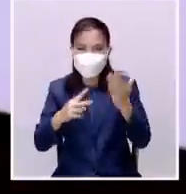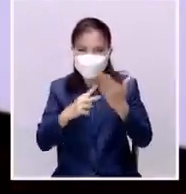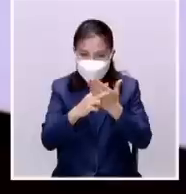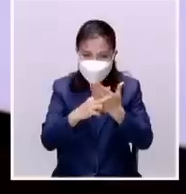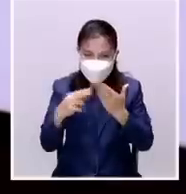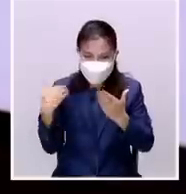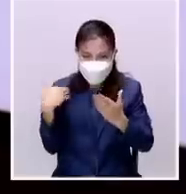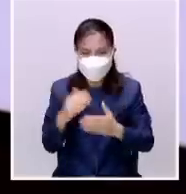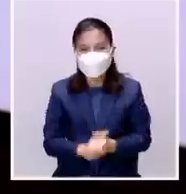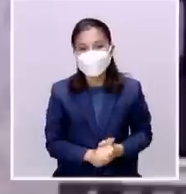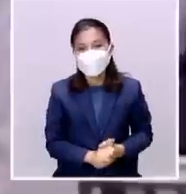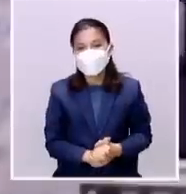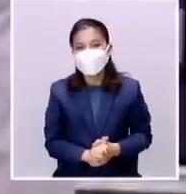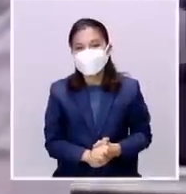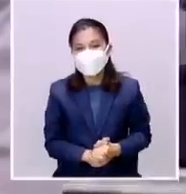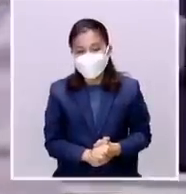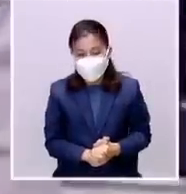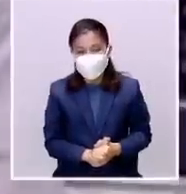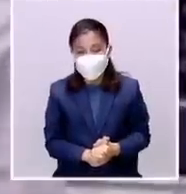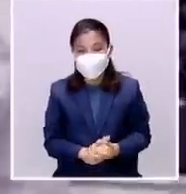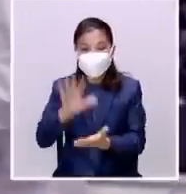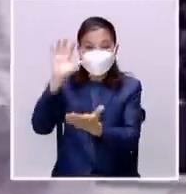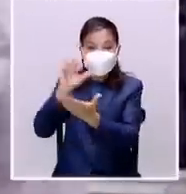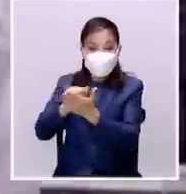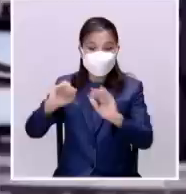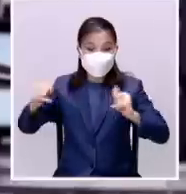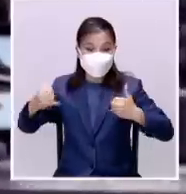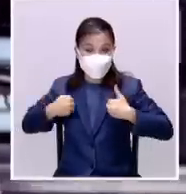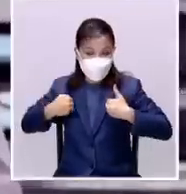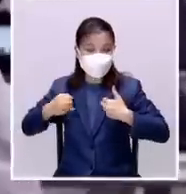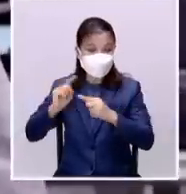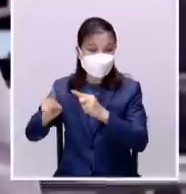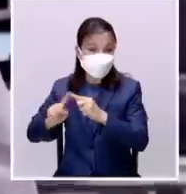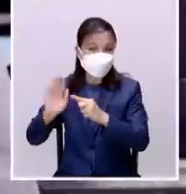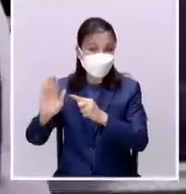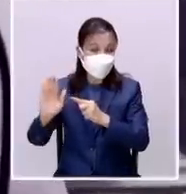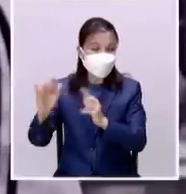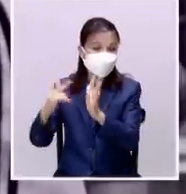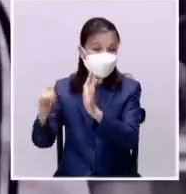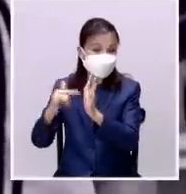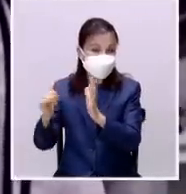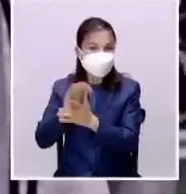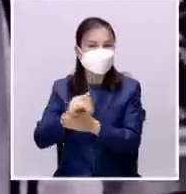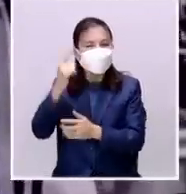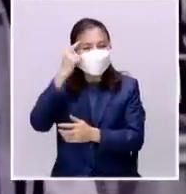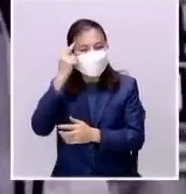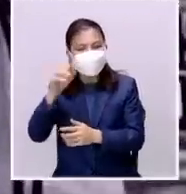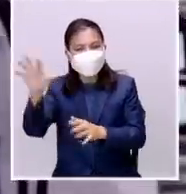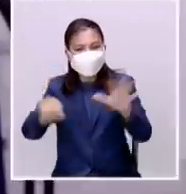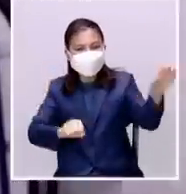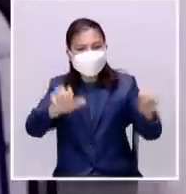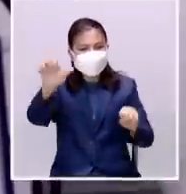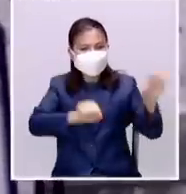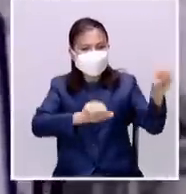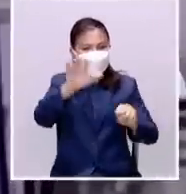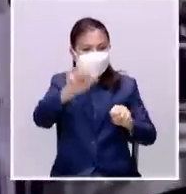ห์เรื่องนี้ก็บอกว่าการละเว้นสิทธิบัตรวัคซีนมันเป็นเรื่องที่ซับซ้อนการผลิตวัคซีนในแหล่งใหม่เนี่ยมันจะเป็นการแย่งวัตถุดิบในการผลิตวัคซีนของ